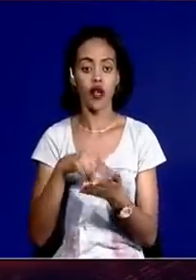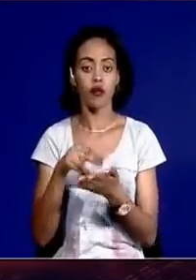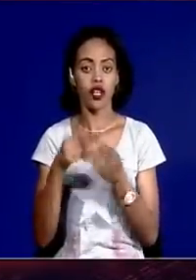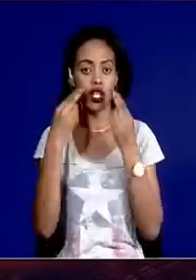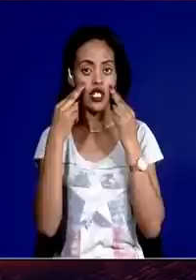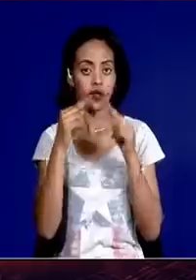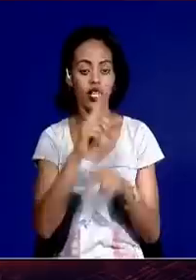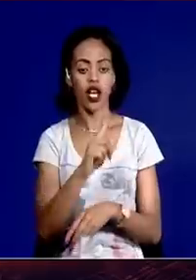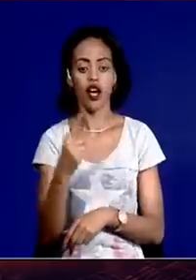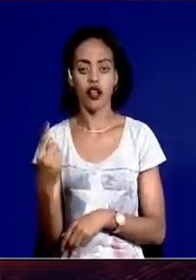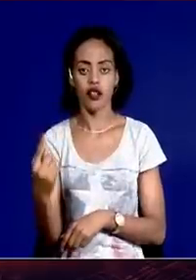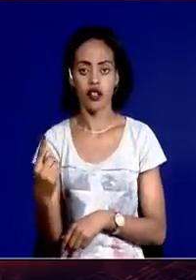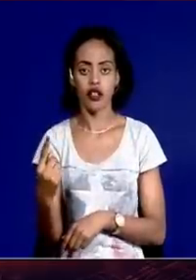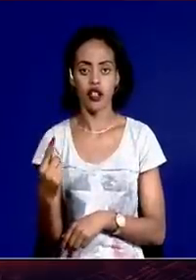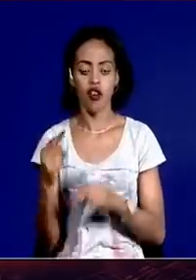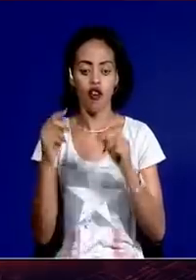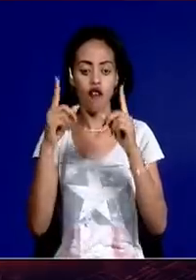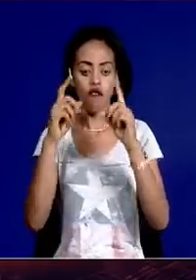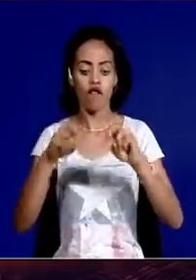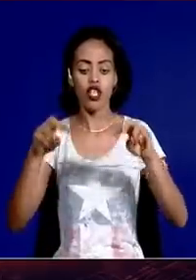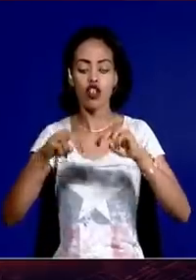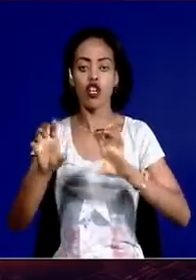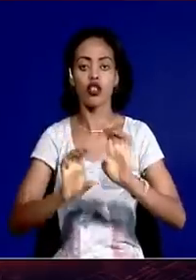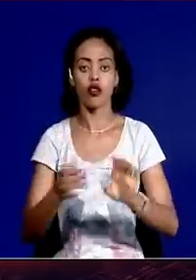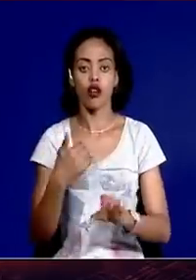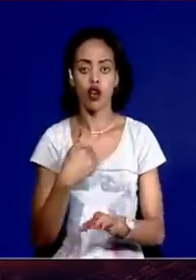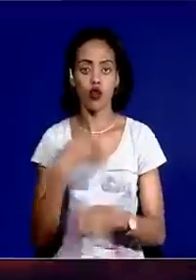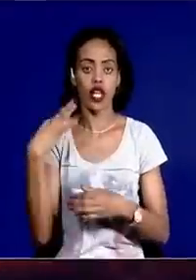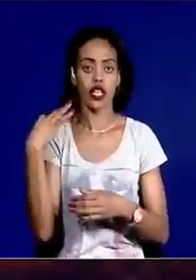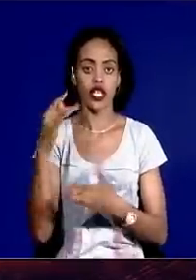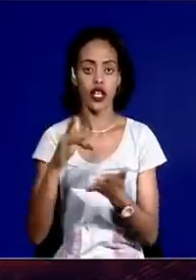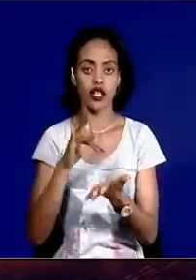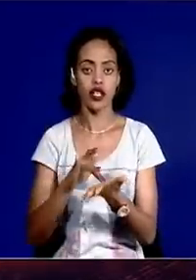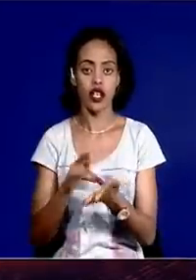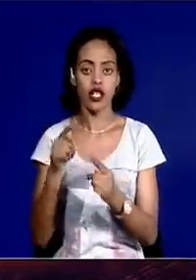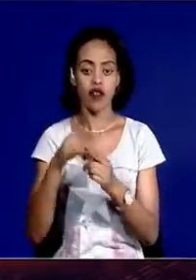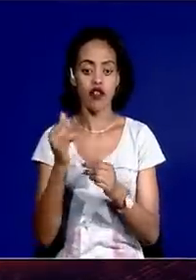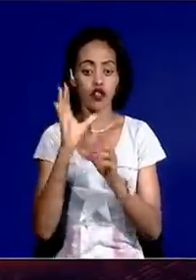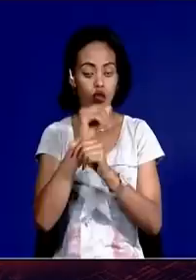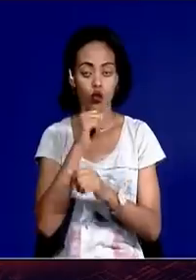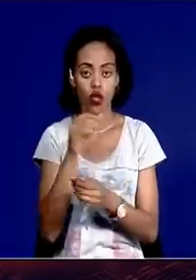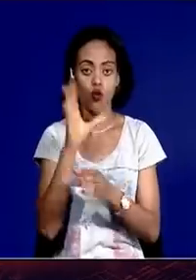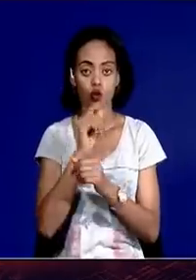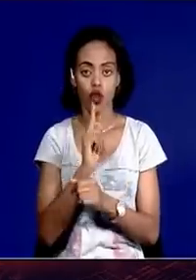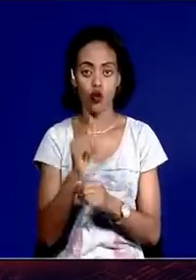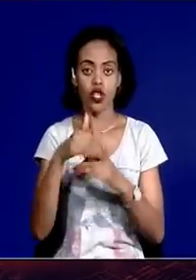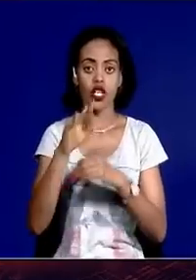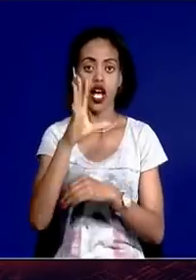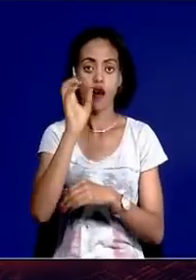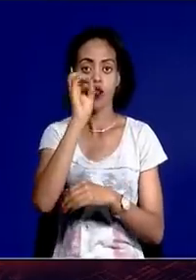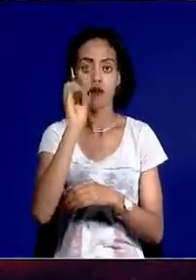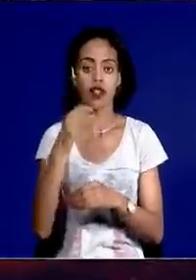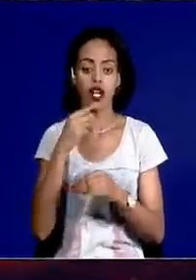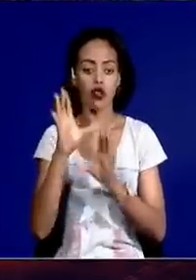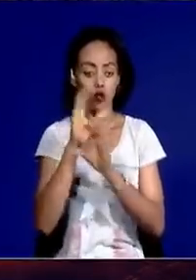حد فتشهدت تخيل اللو زنا بتعن أنصر كسر حزني تودا كودا يو لعل حمسة كم يتكن تخيل اللو